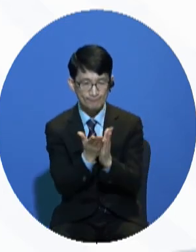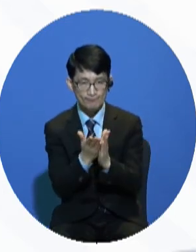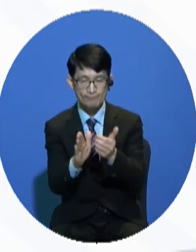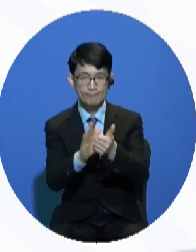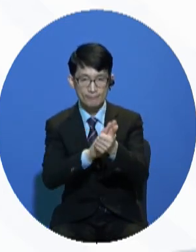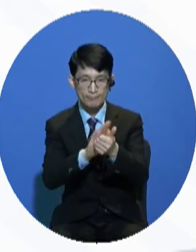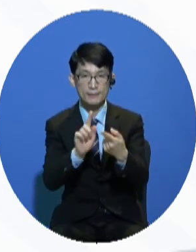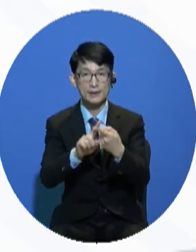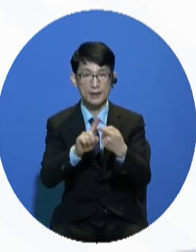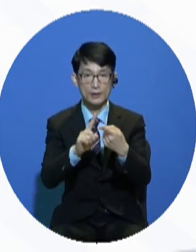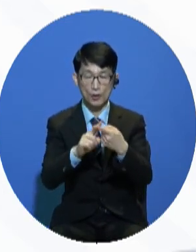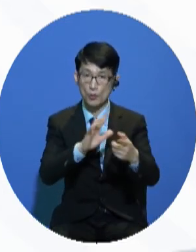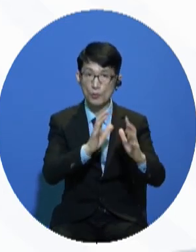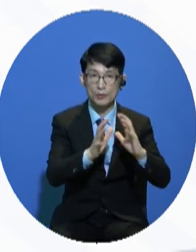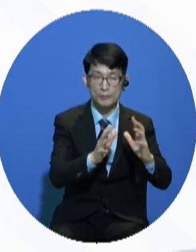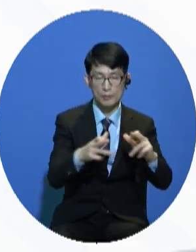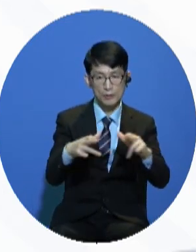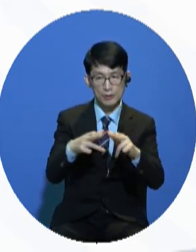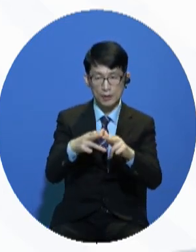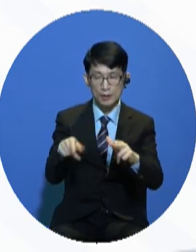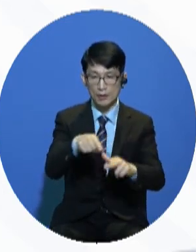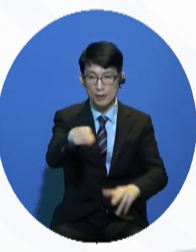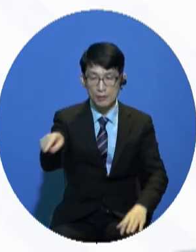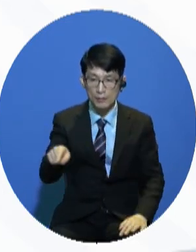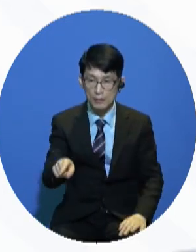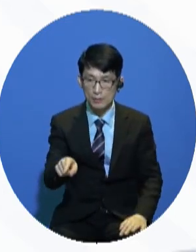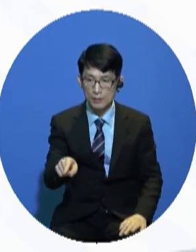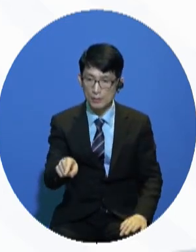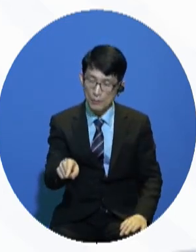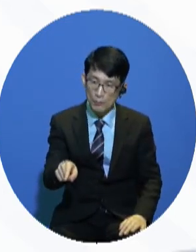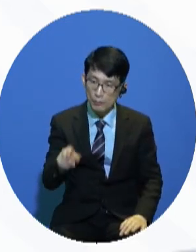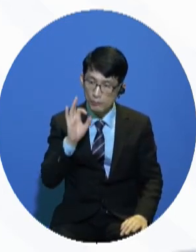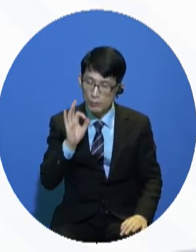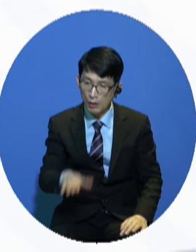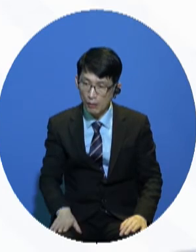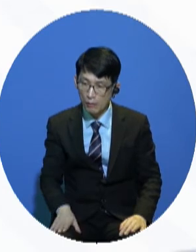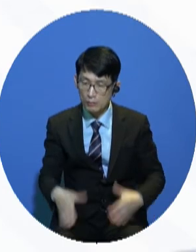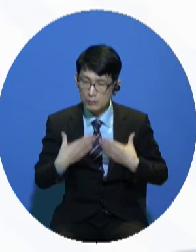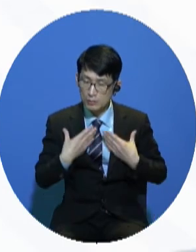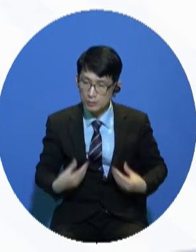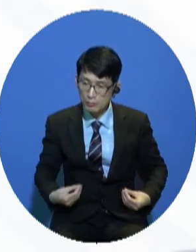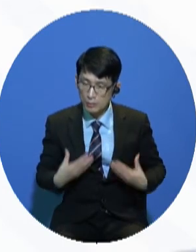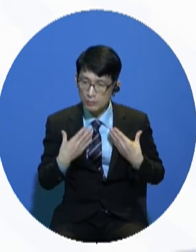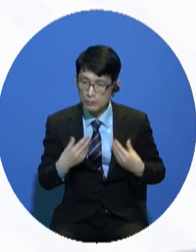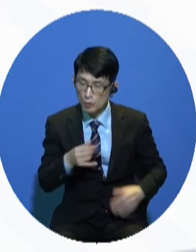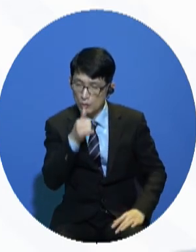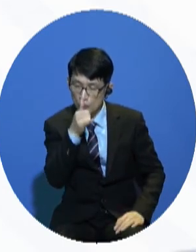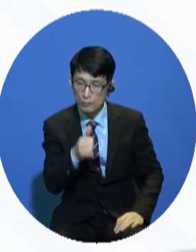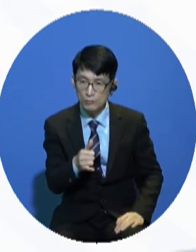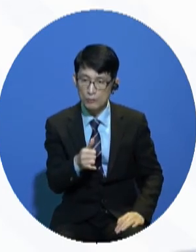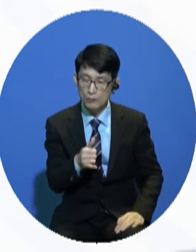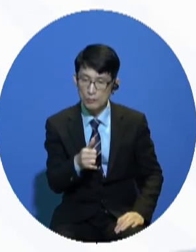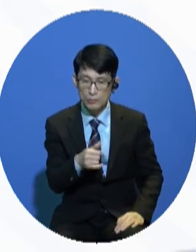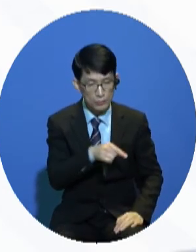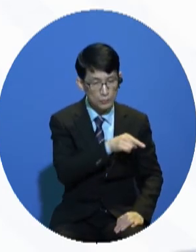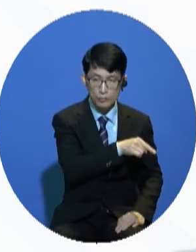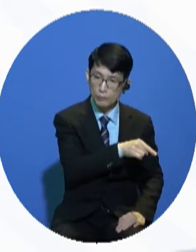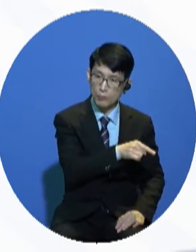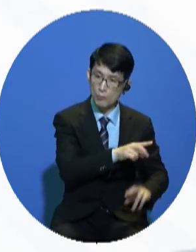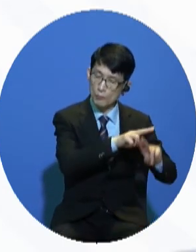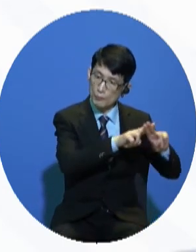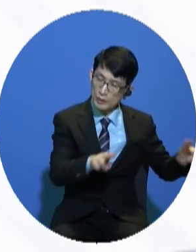방안을 논의하면서 이 장애계에 보여줬던 실망들이 좀 있습니다. 그 실망들이라 함은 과연 이게 정말